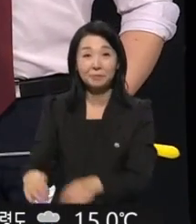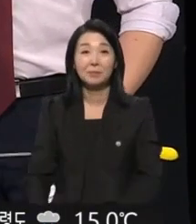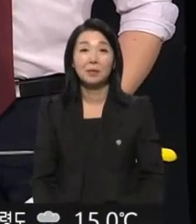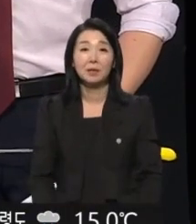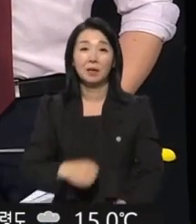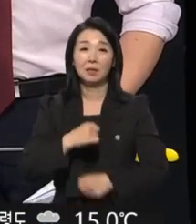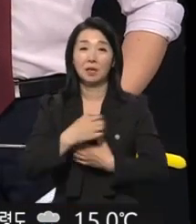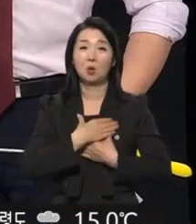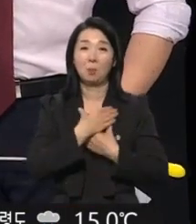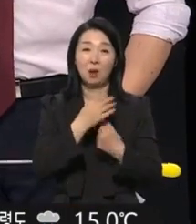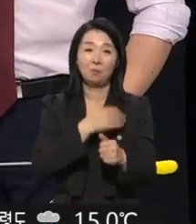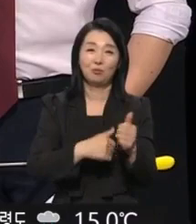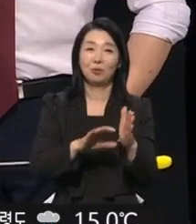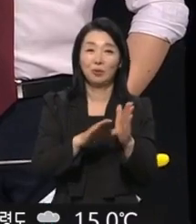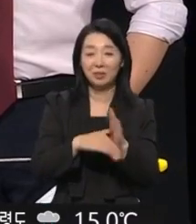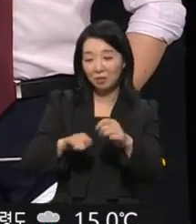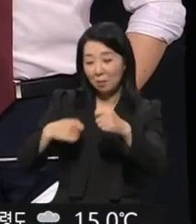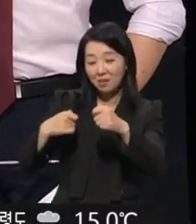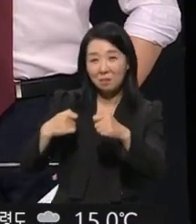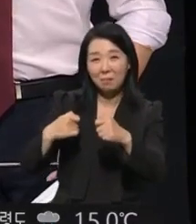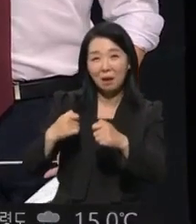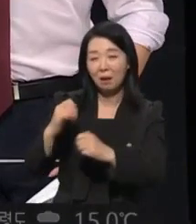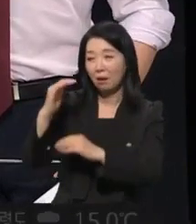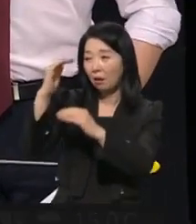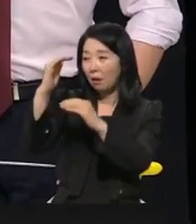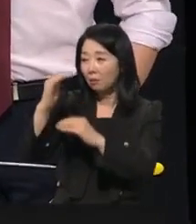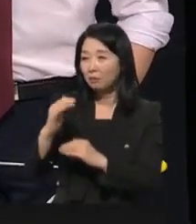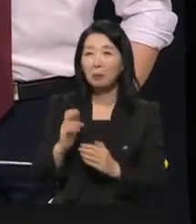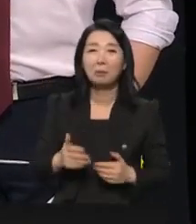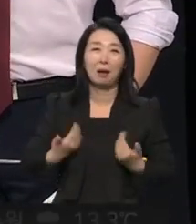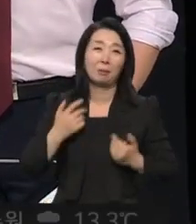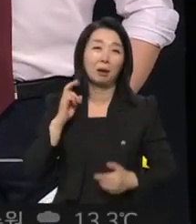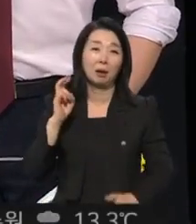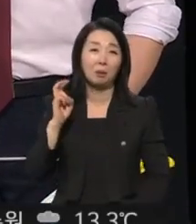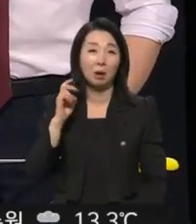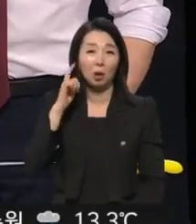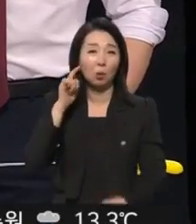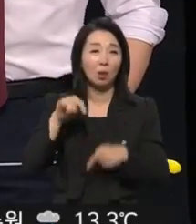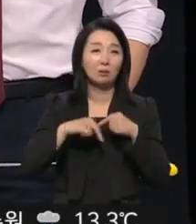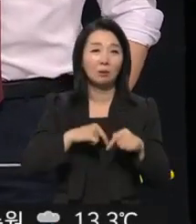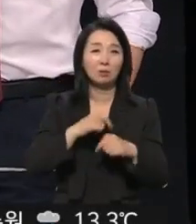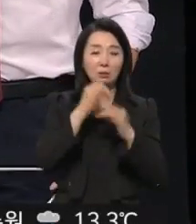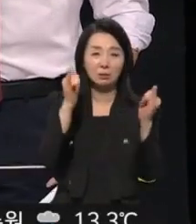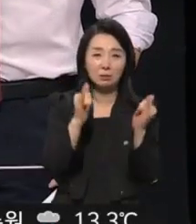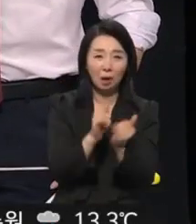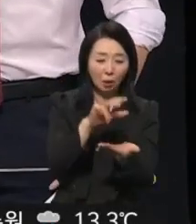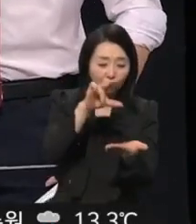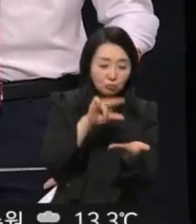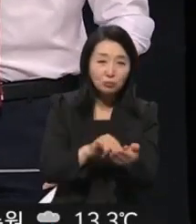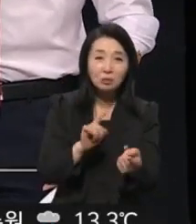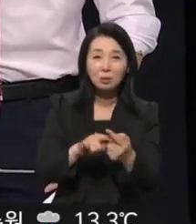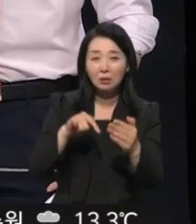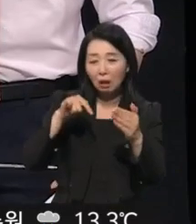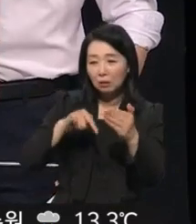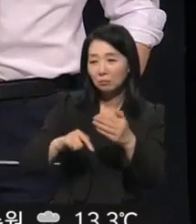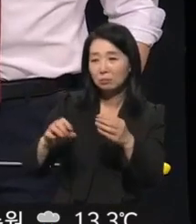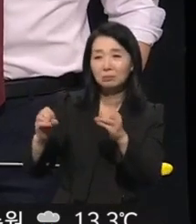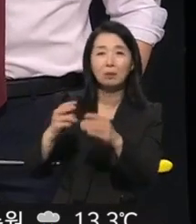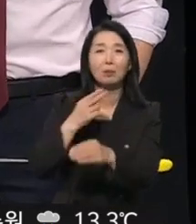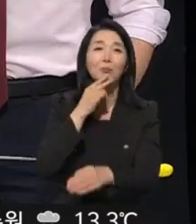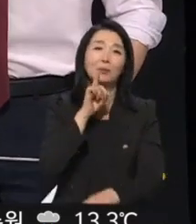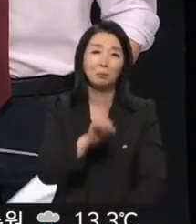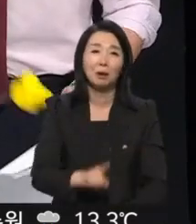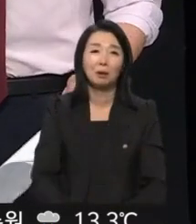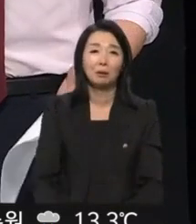분위기 속에서 진행된 만찬, 얘기거리도 비교적 가벼웠나 봅니다. 이 정치, 사회 현안에 대해서는 깊은 논의는 없었다고